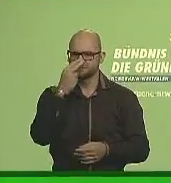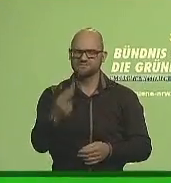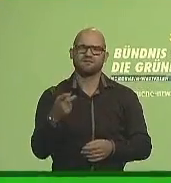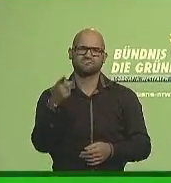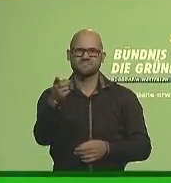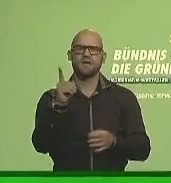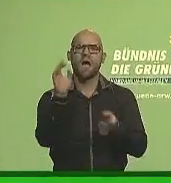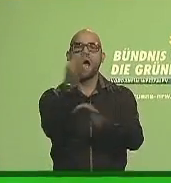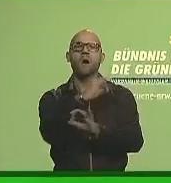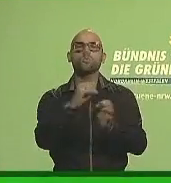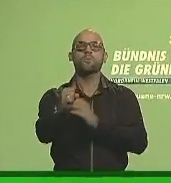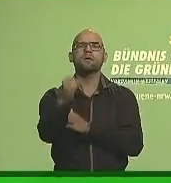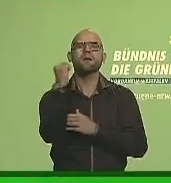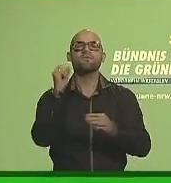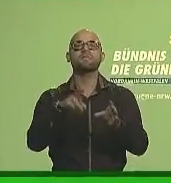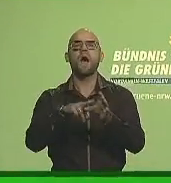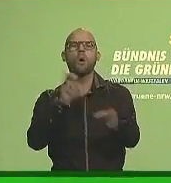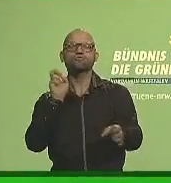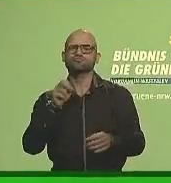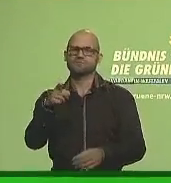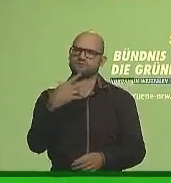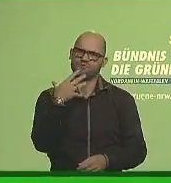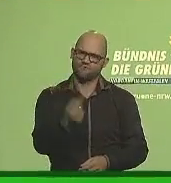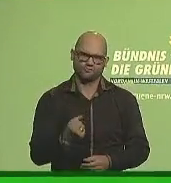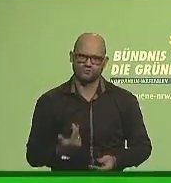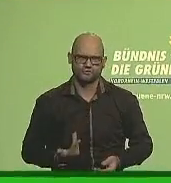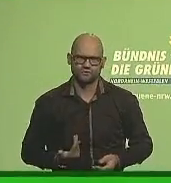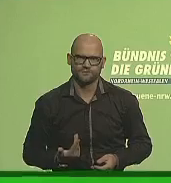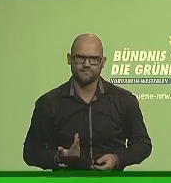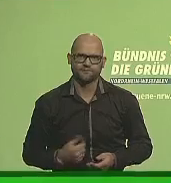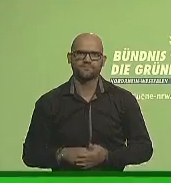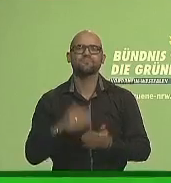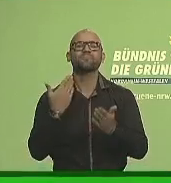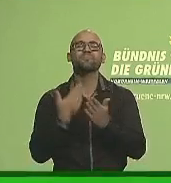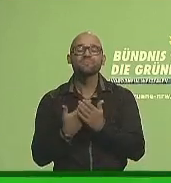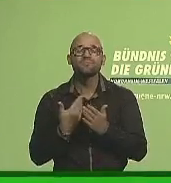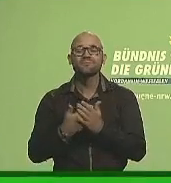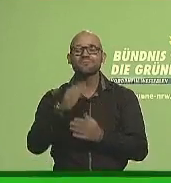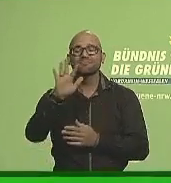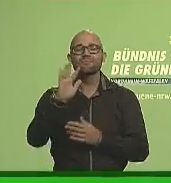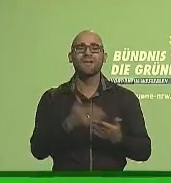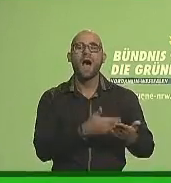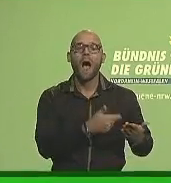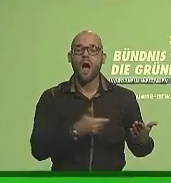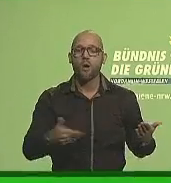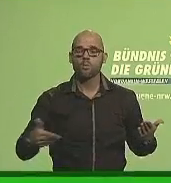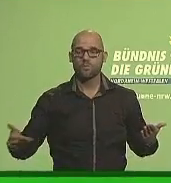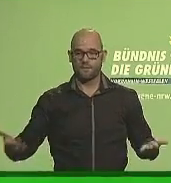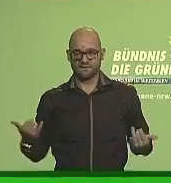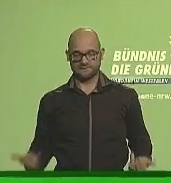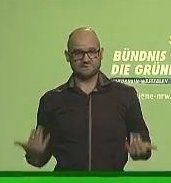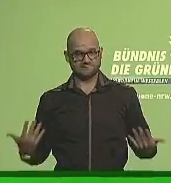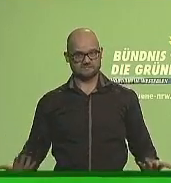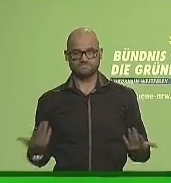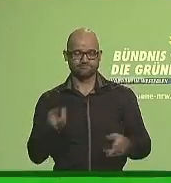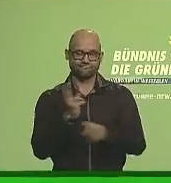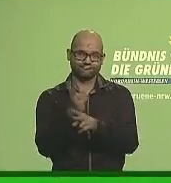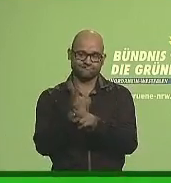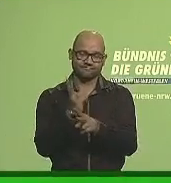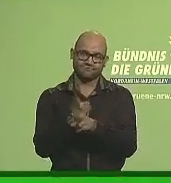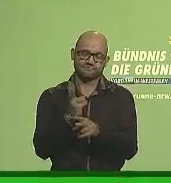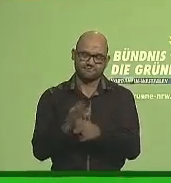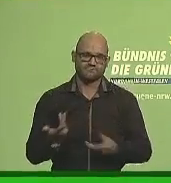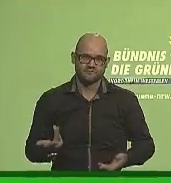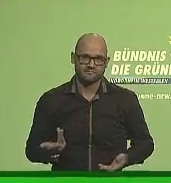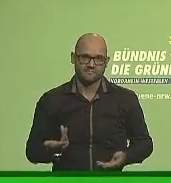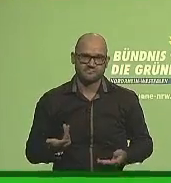der Atomkraft nicht. Und deshalb sind die Argumente, die jetzt kommen, im Prinzip gehen sie auch in dieselbe Richtung. Früher hieß es immer,